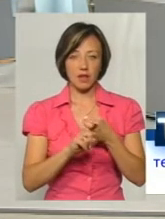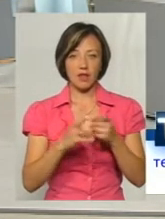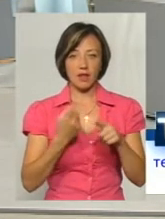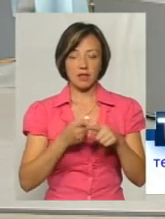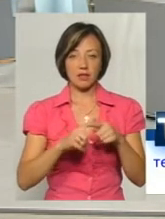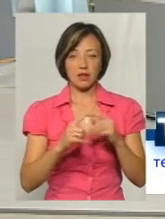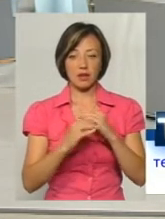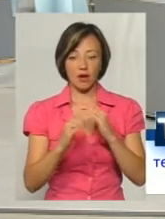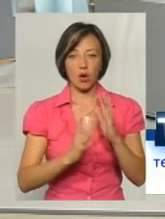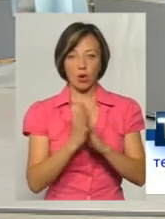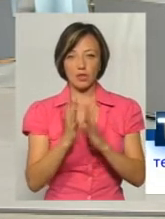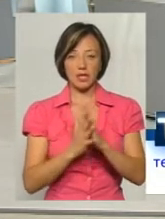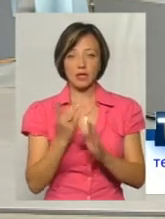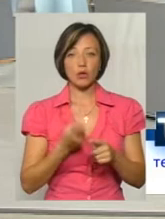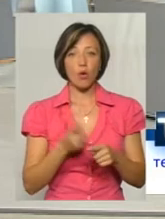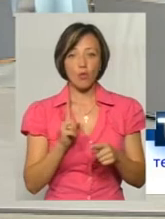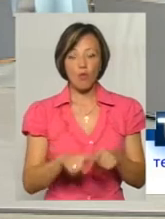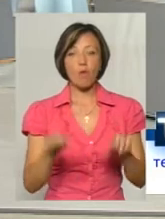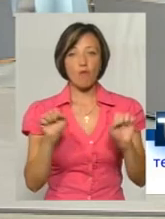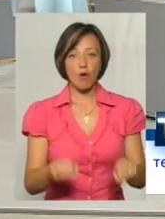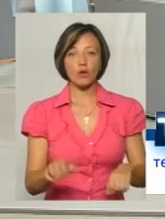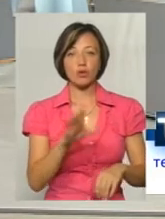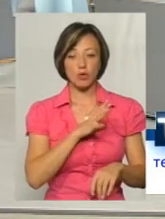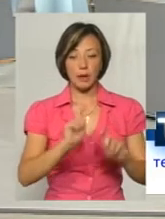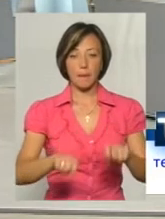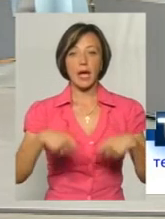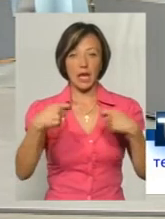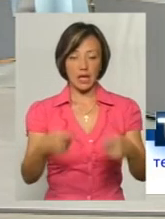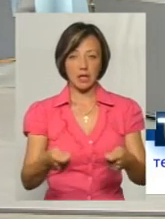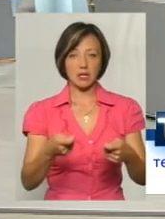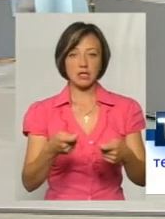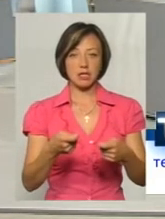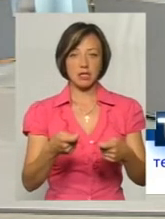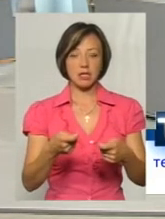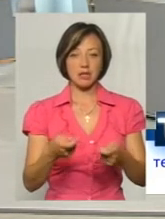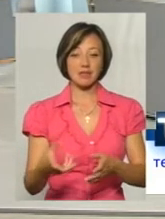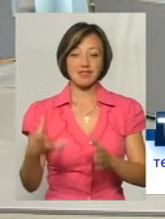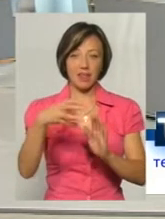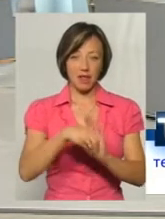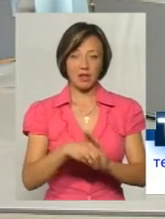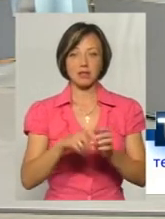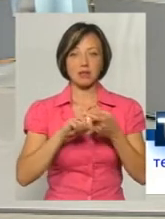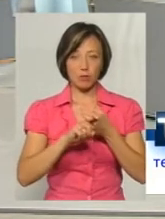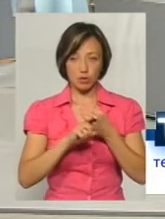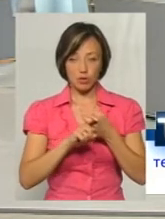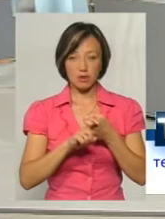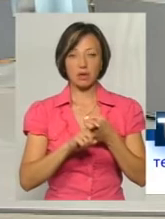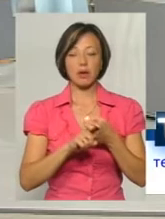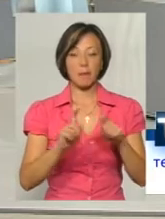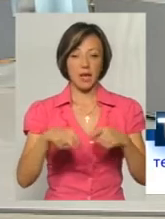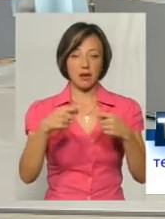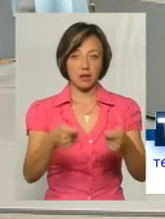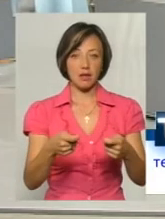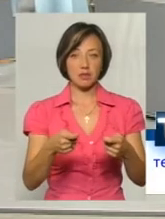цих рослинах. Тому не виключено перенесення, занесення збудника і, відповідно, перенесення